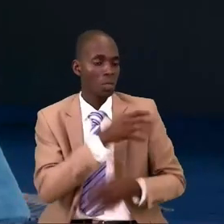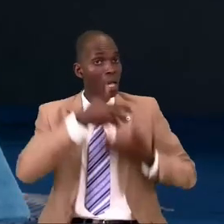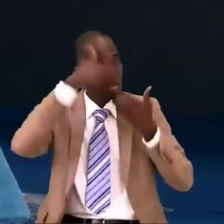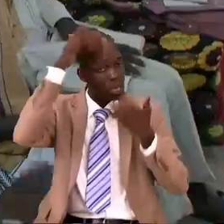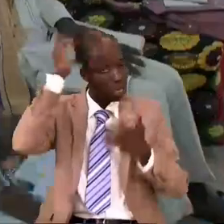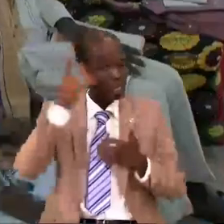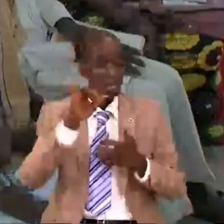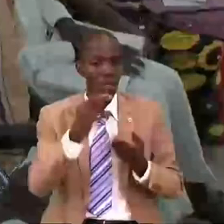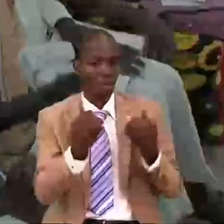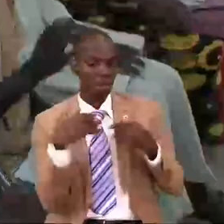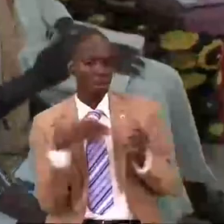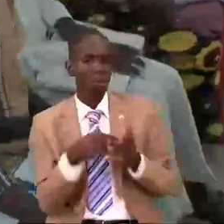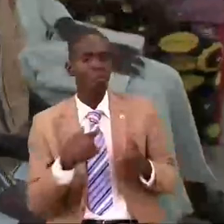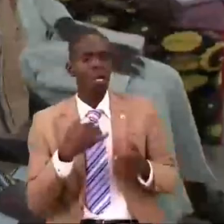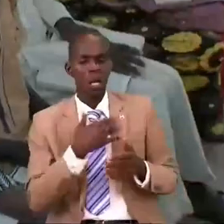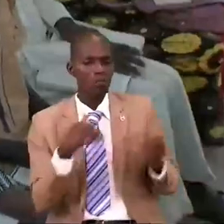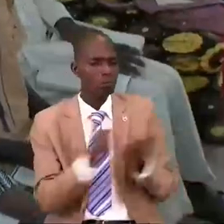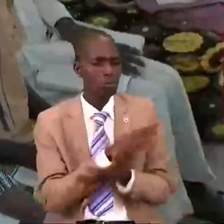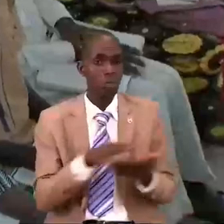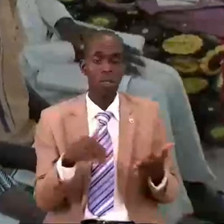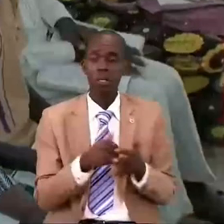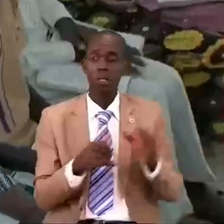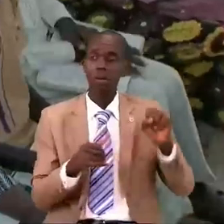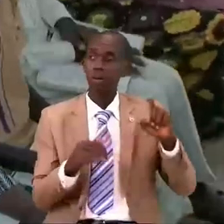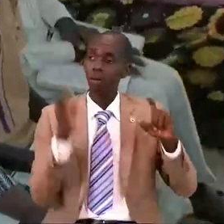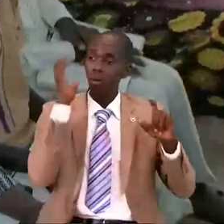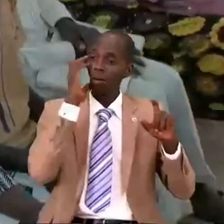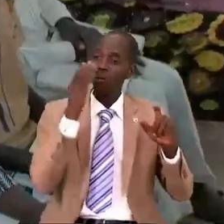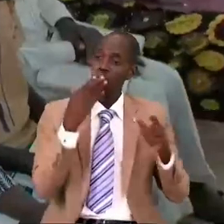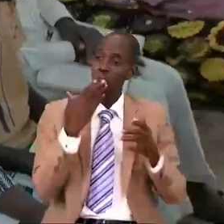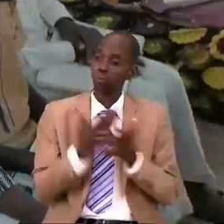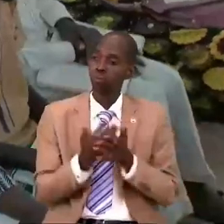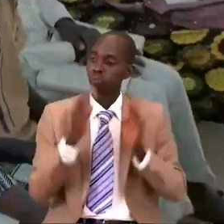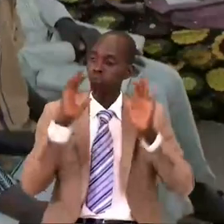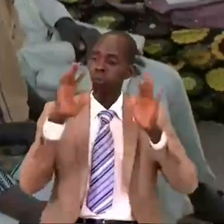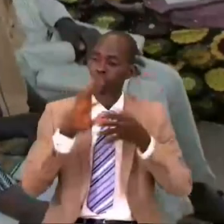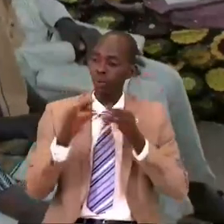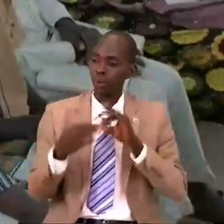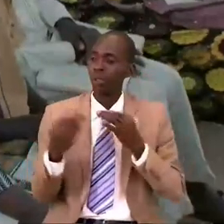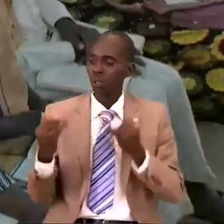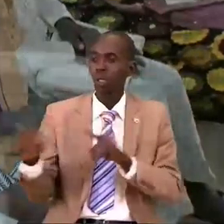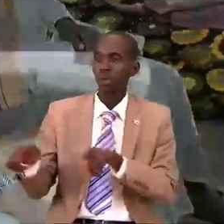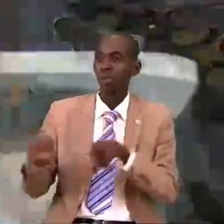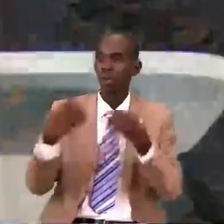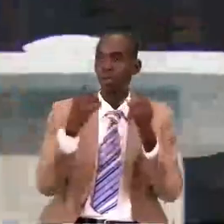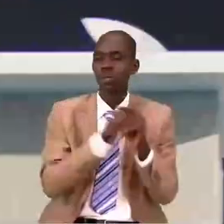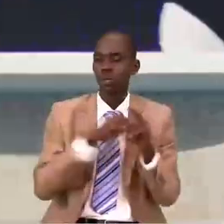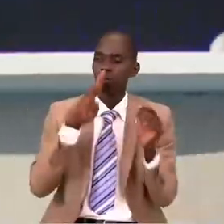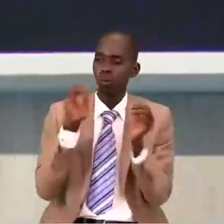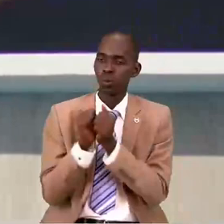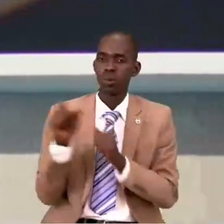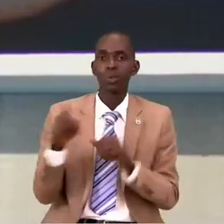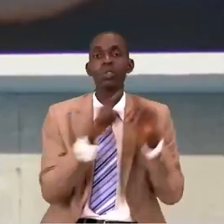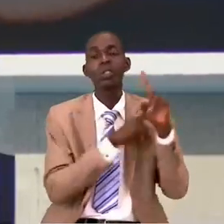toi. Le Seigneur sera avec toi. Mais il dit, mais avant que tu n'ailles, prends mon